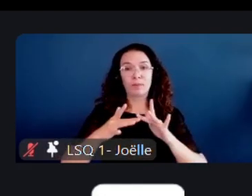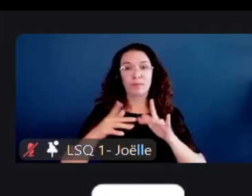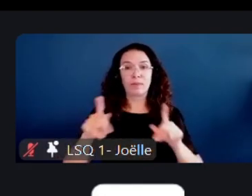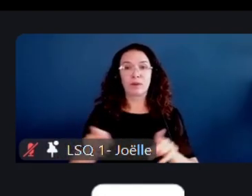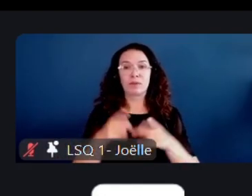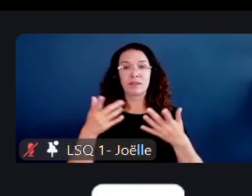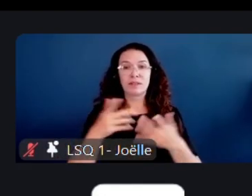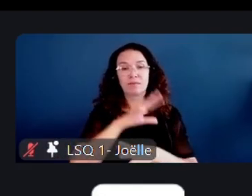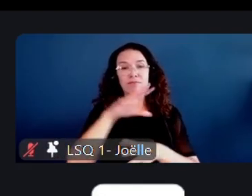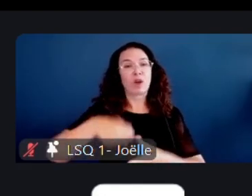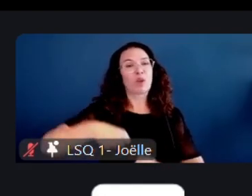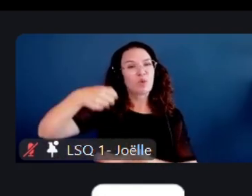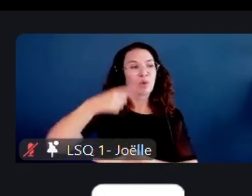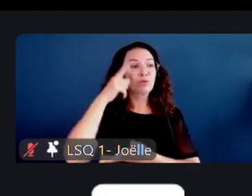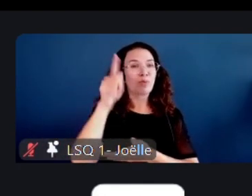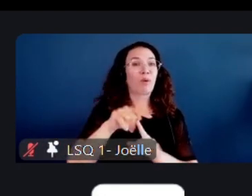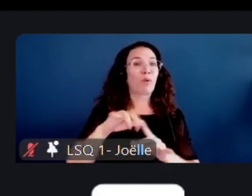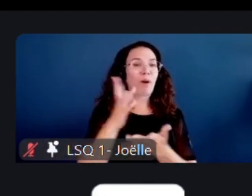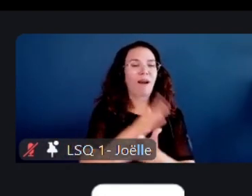trousse pour l'inclusion.